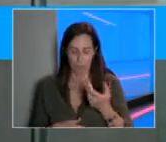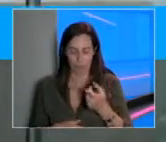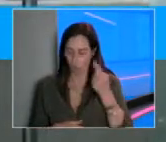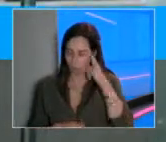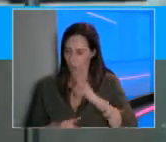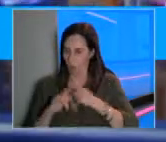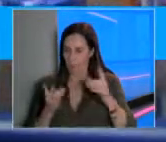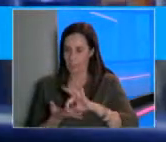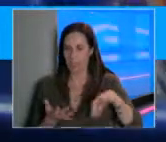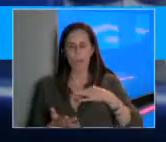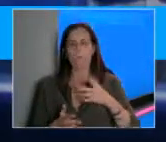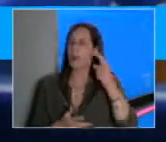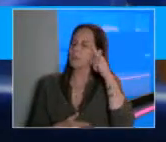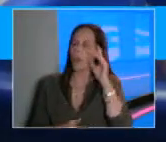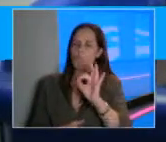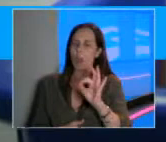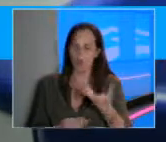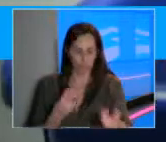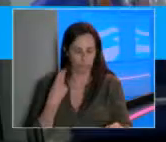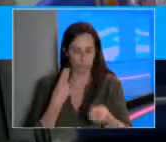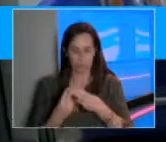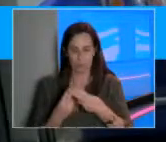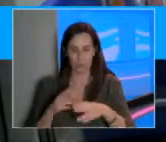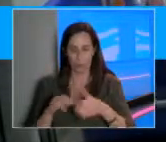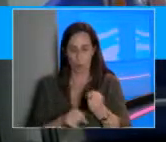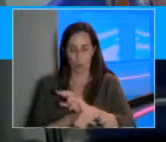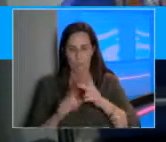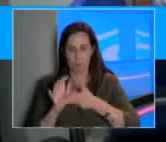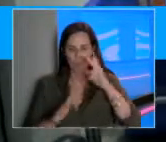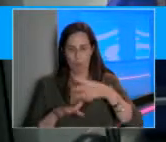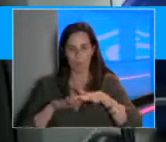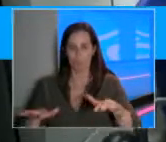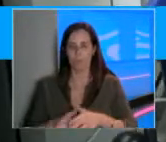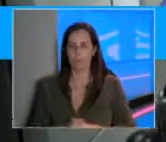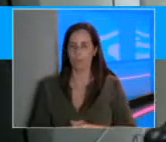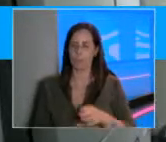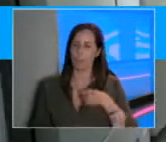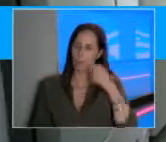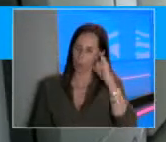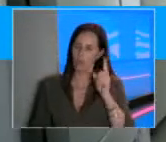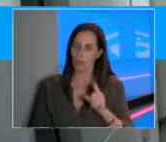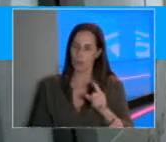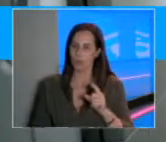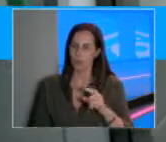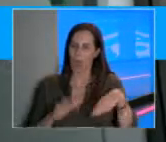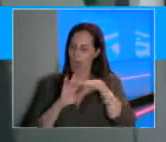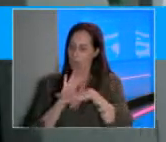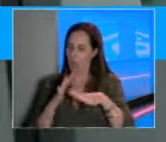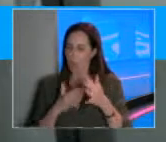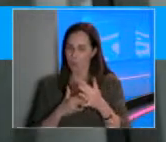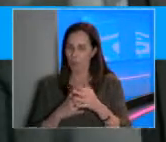אנשי משרד הבריאות. איפה זה עומד כרגע לקראת הגל השני להבנתך? אני חושבת שההנחיות